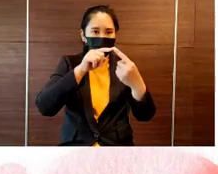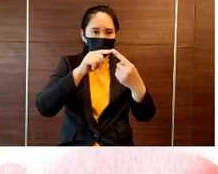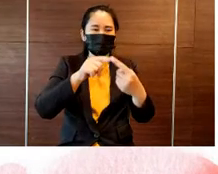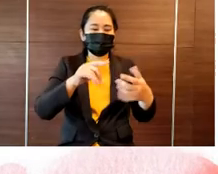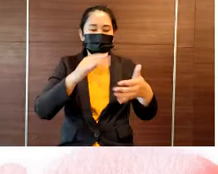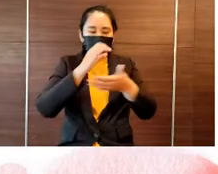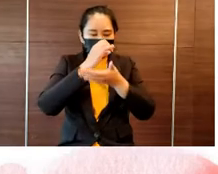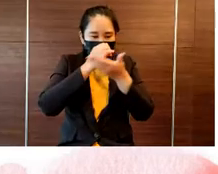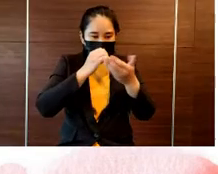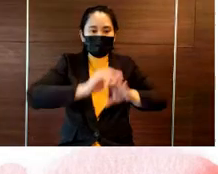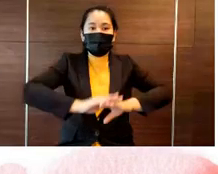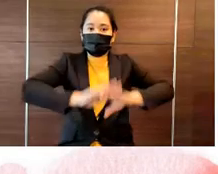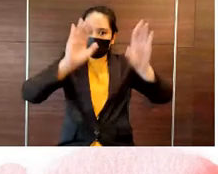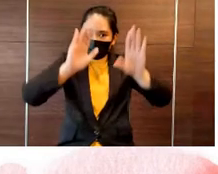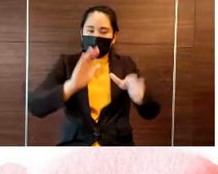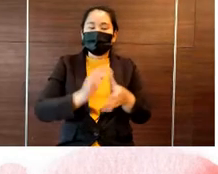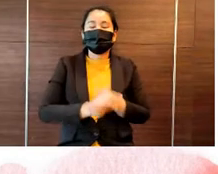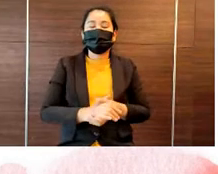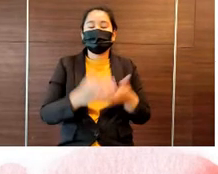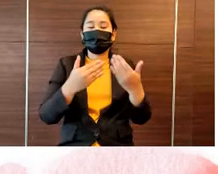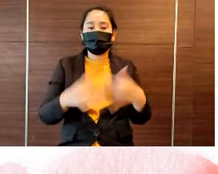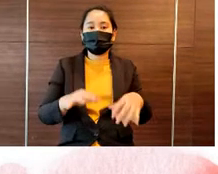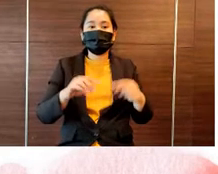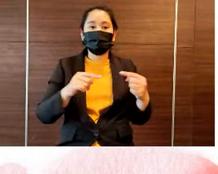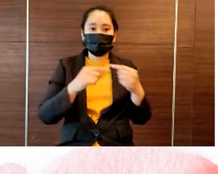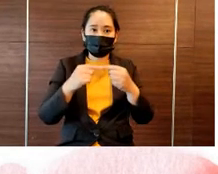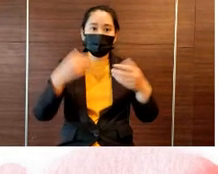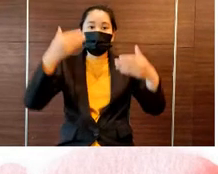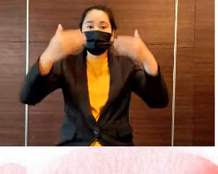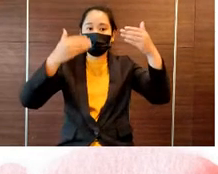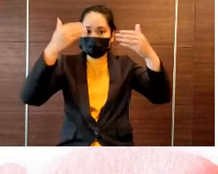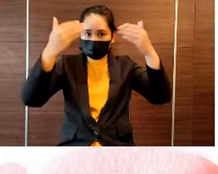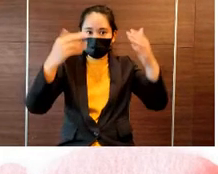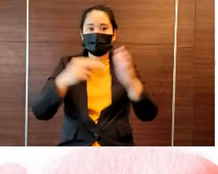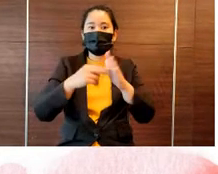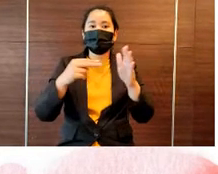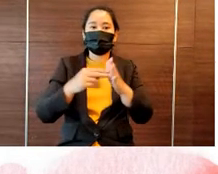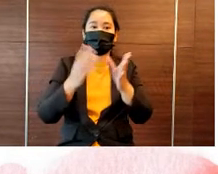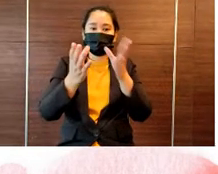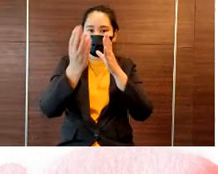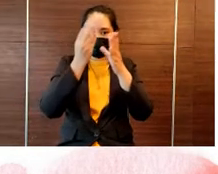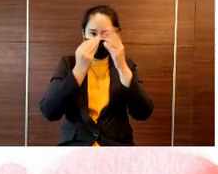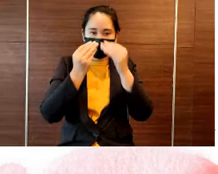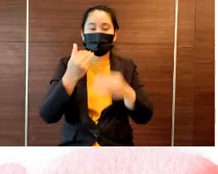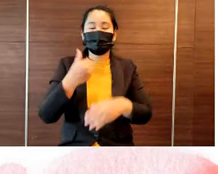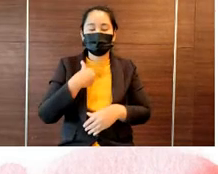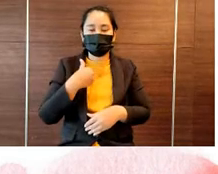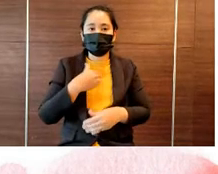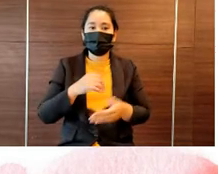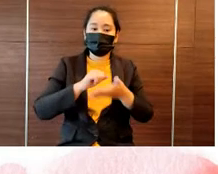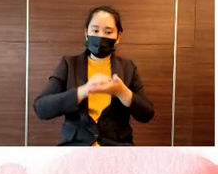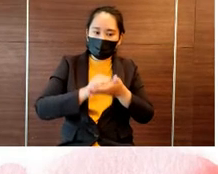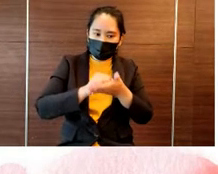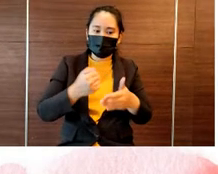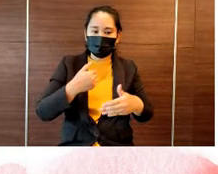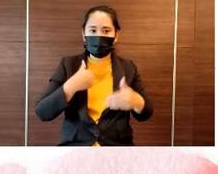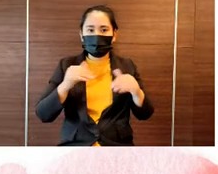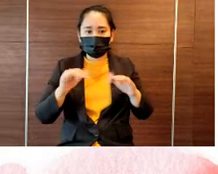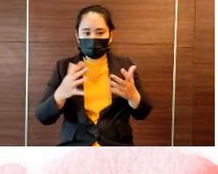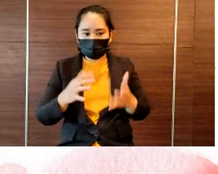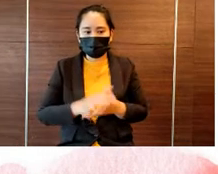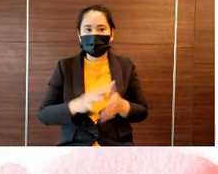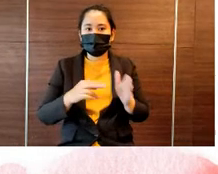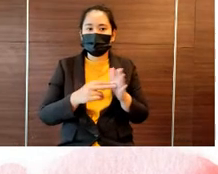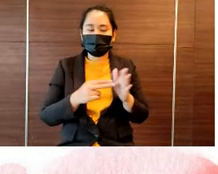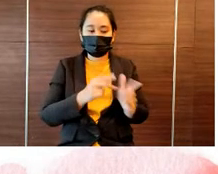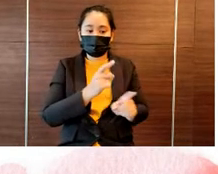เลิกนะคะ harm reduction คือชุดบริการหรือกิจกรรมไม่ได้เป็นแนวคิดหลักที่เอามาใช้นะคะไม่ให้บริการหรือปฏิเสธบริการกับคนที่ไม่ปฏิบั